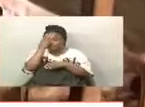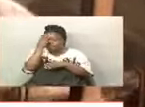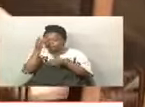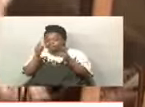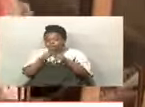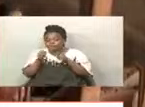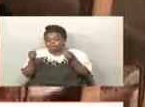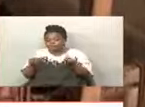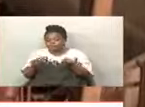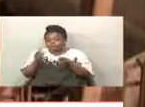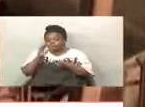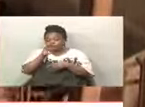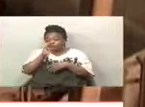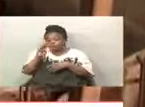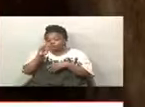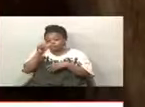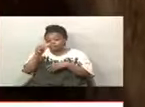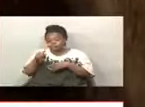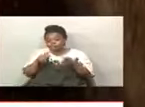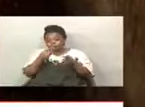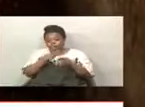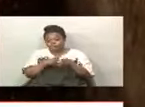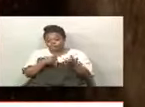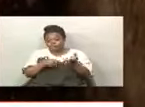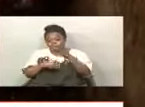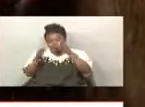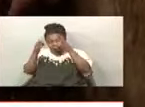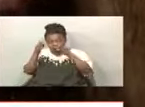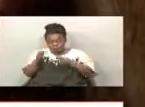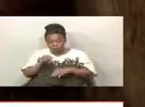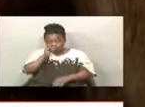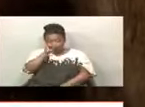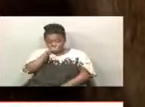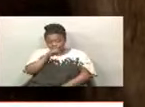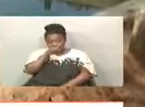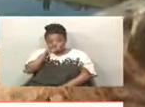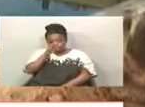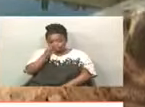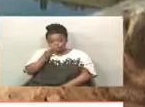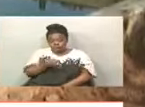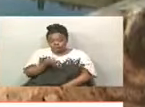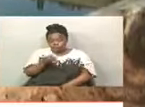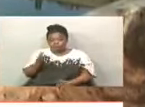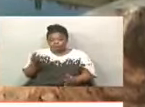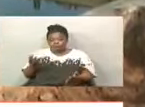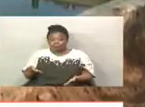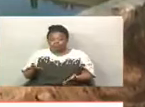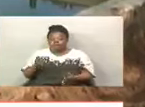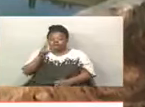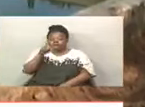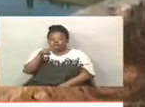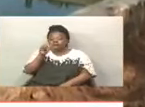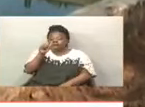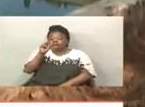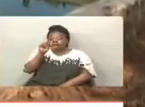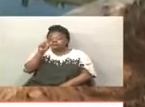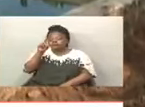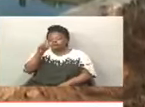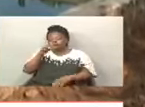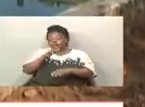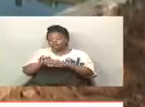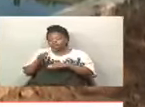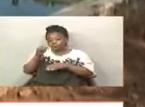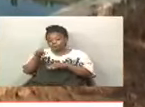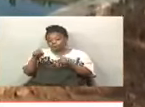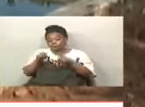okulunda enjuki n'ebirala. Era nti bwe yakomawo yasalawo okulunda embizi 300, okusima ebidiba by'ebyennyanja 7, yiika